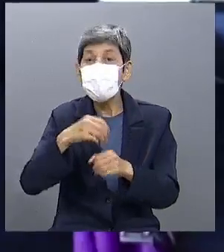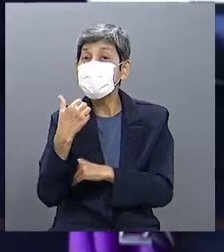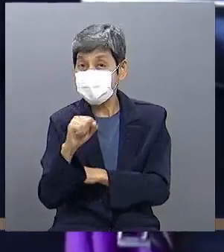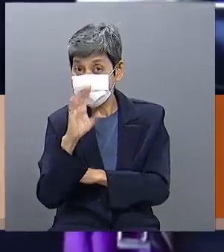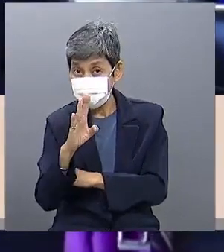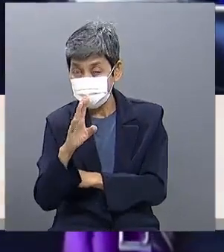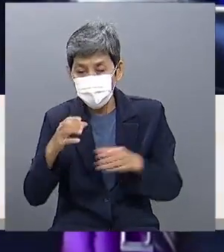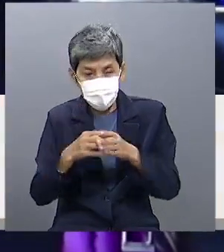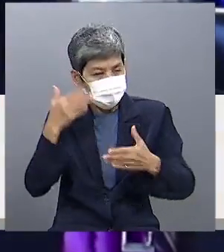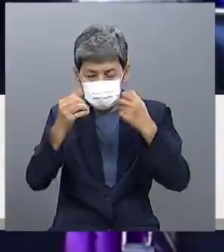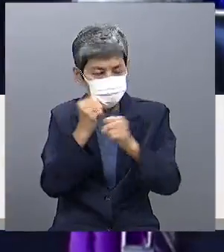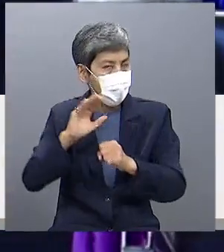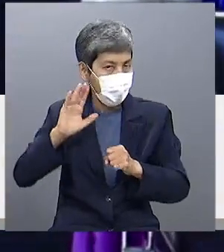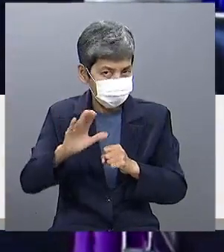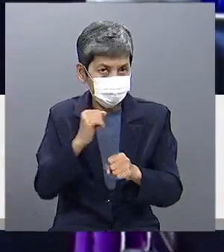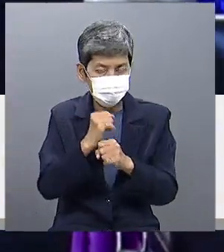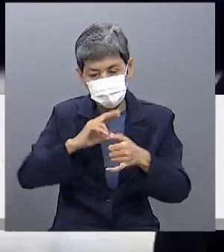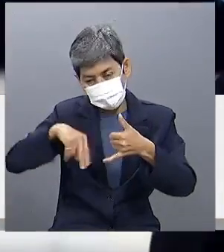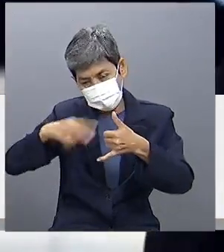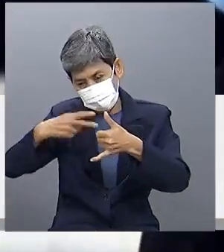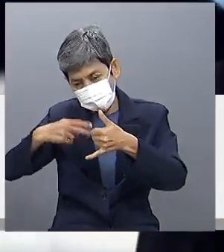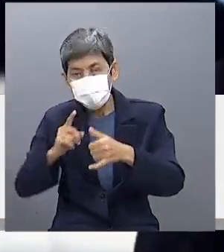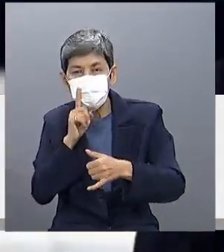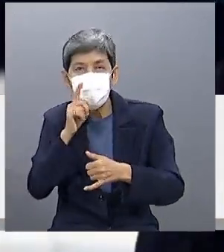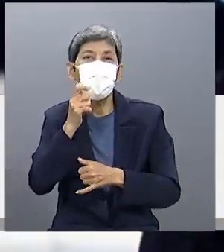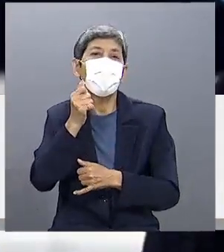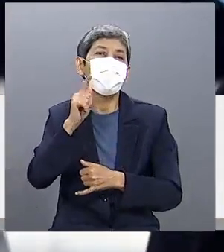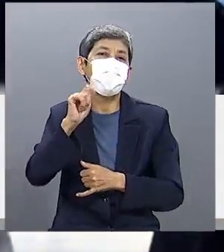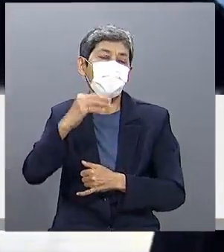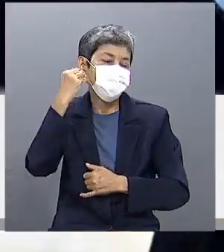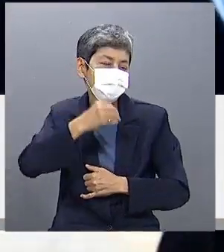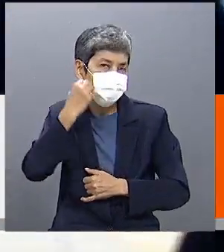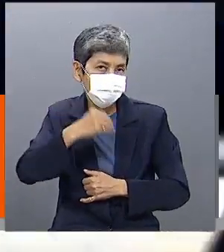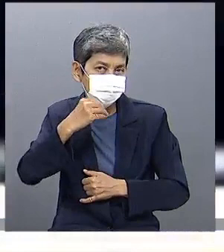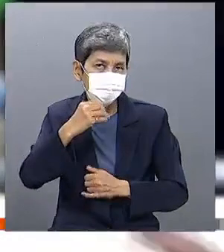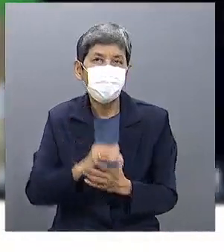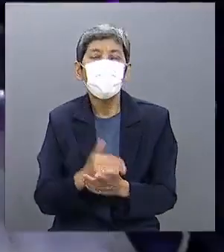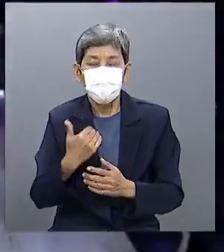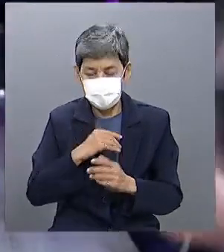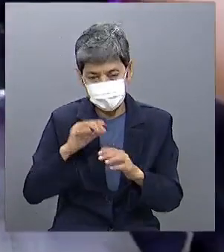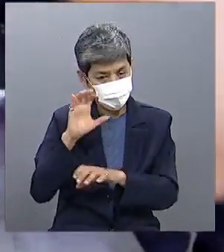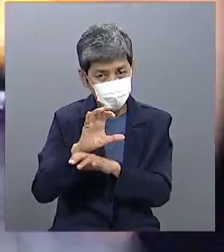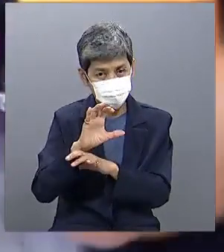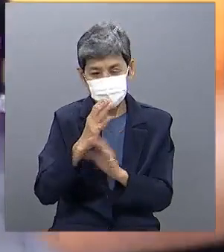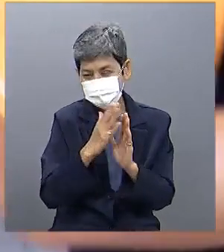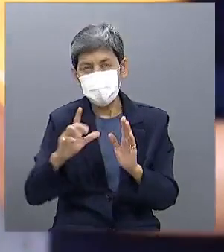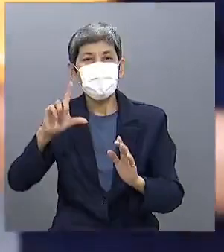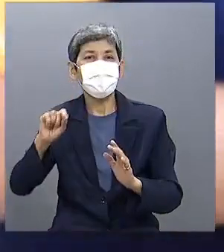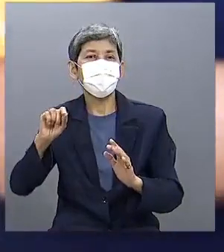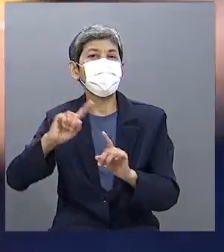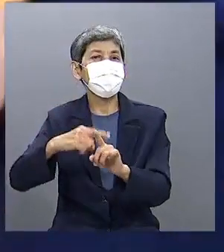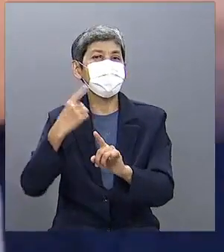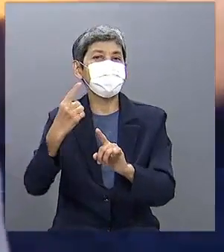ร่วมกิจกรรมและตรวจหาเชื้อโดยชุดตรวจเอทีเคอย่างสม่ำเสมอมีผลบังคับไปจนถึง 20มกราคมนี้